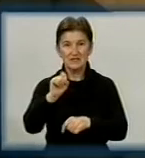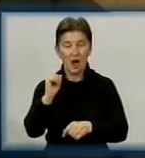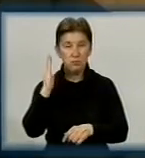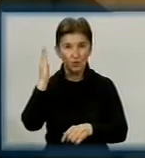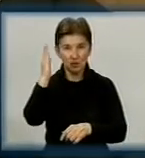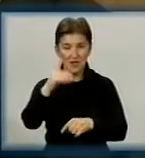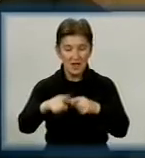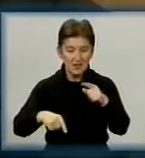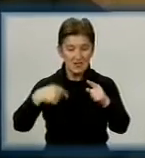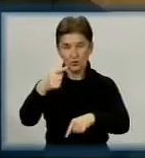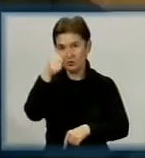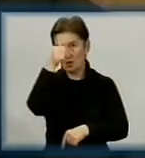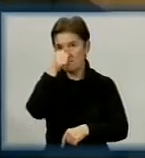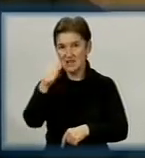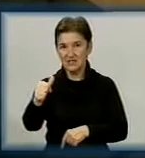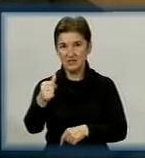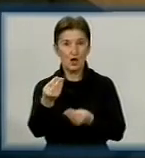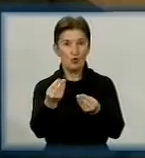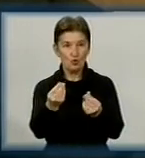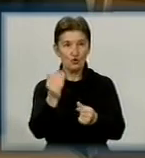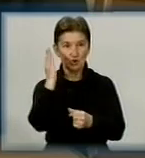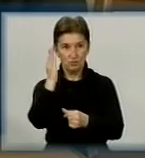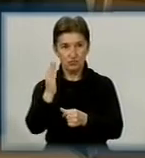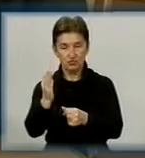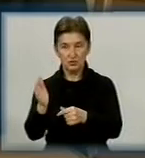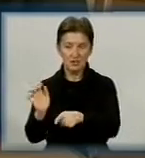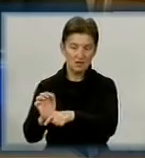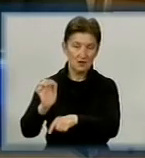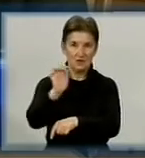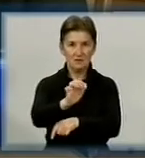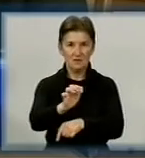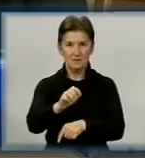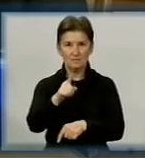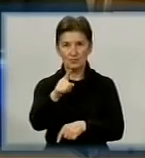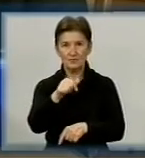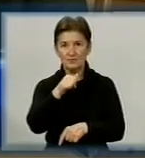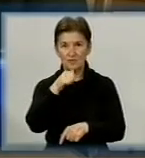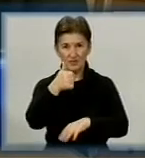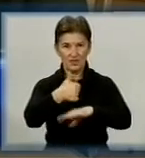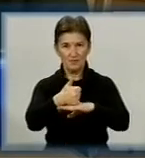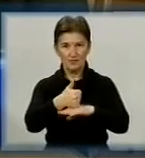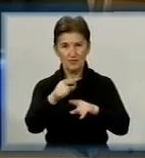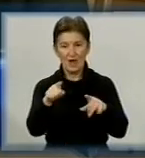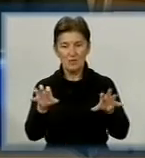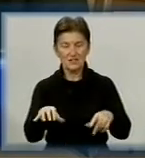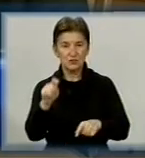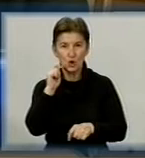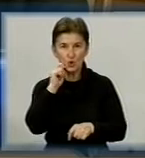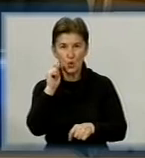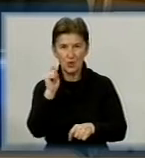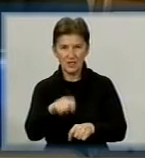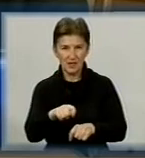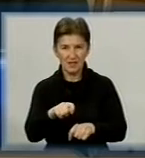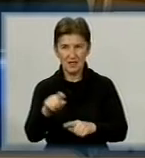вже наступного місяця на рахунки лікарні кошти мають надійти. Рада регіонів, яка пройшла вчора під головуванням президента України Віктора